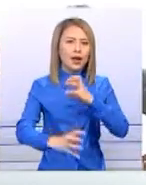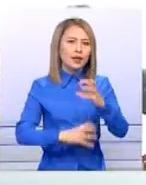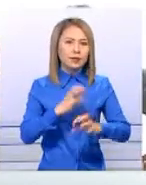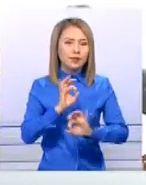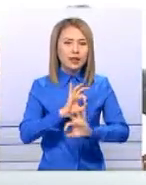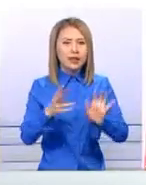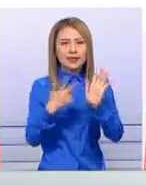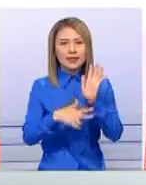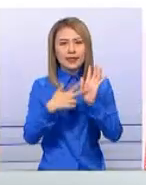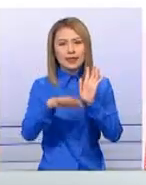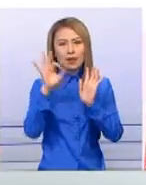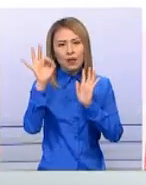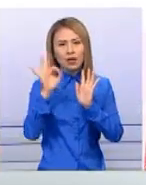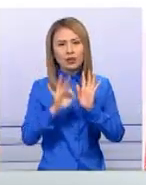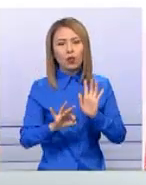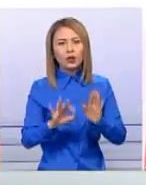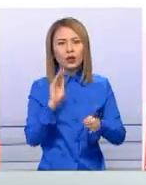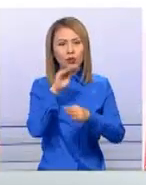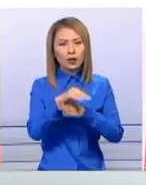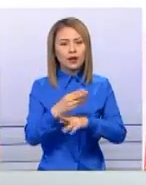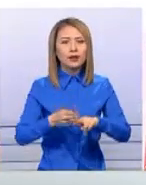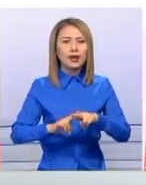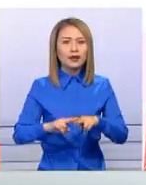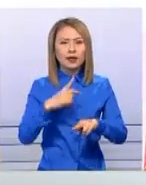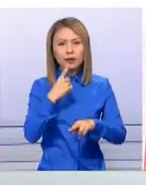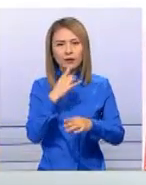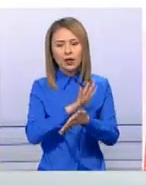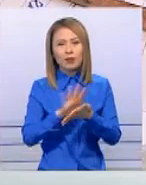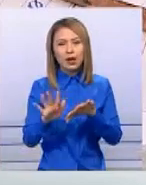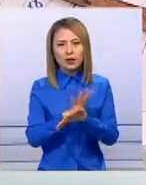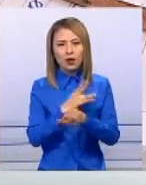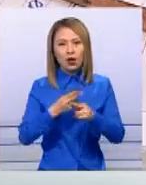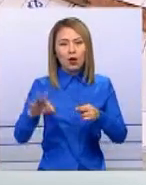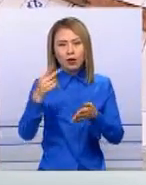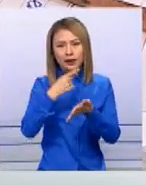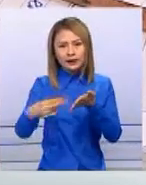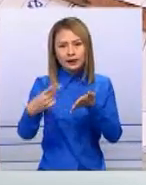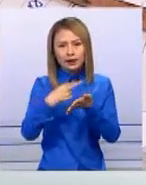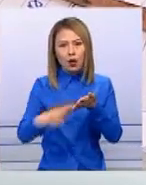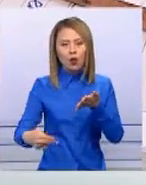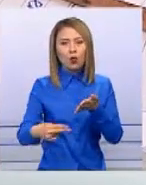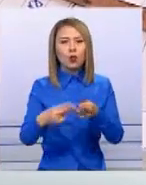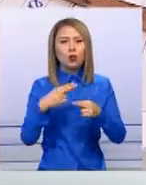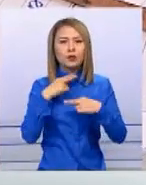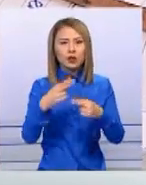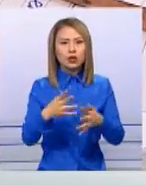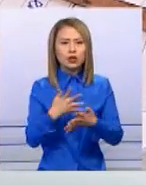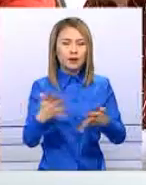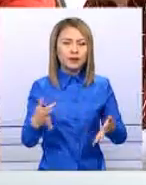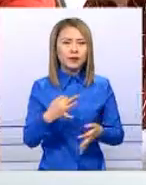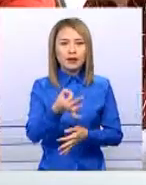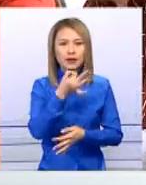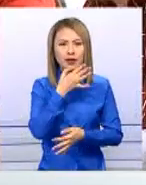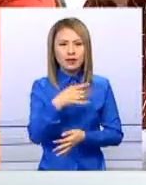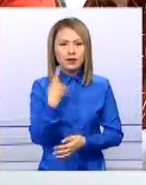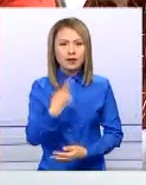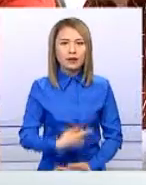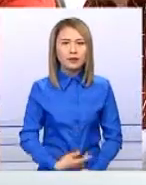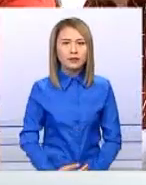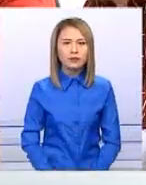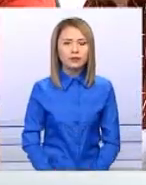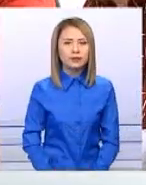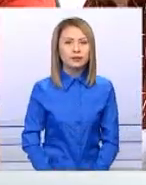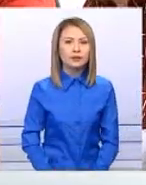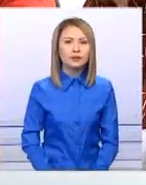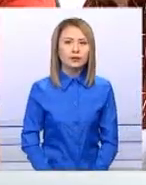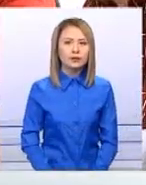ұнады. Әлем елдерінің 80%-ы қолданып отырған латын әліпбиіне көшу туралы бастамасы да көңілімізден шығады. Дейді аға буын өкілдері.